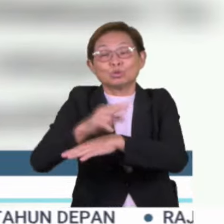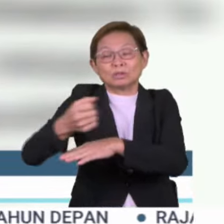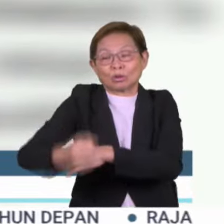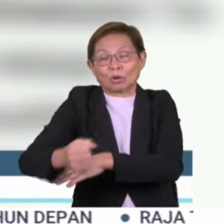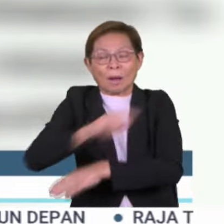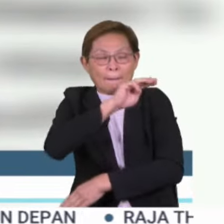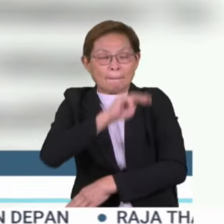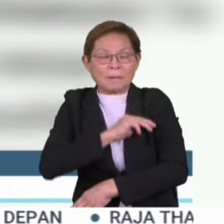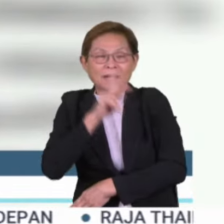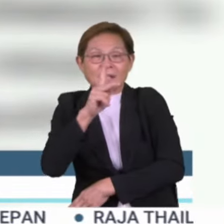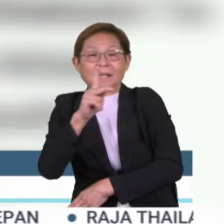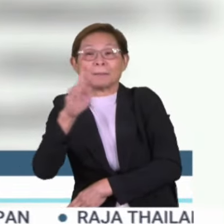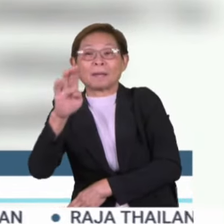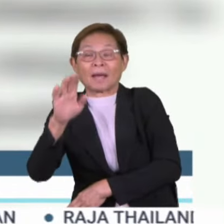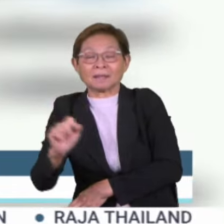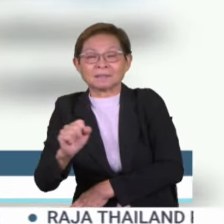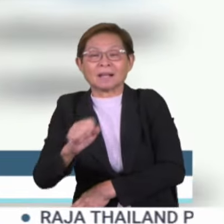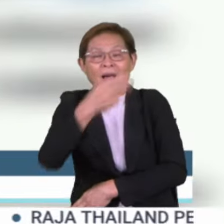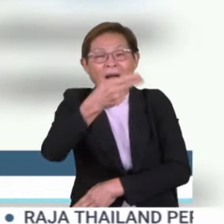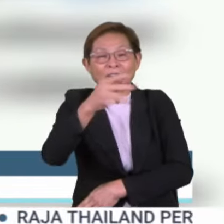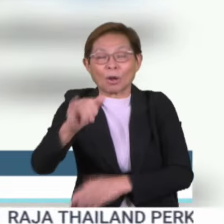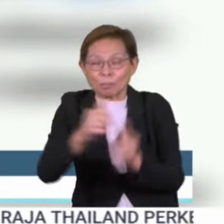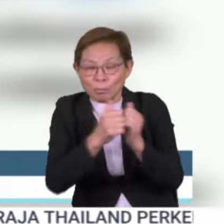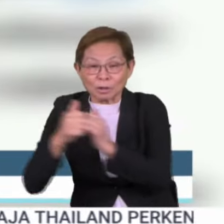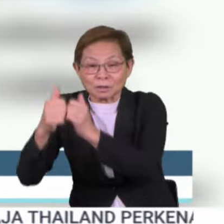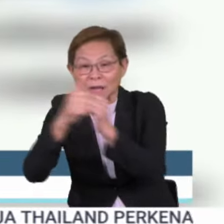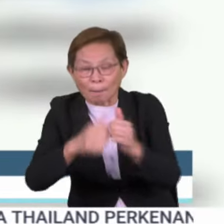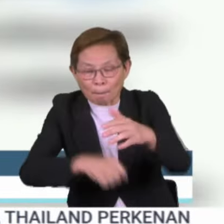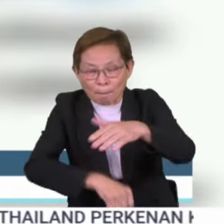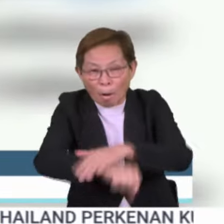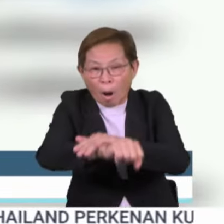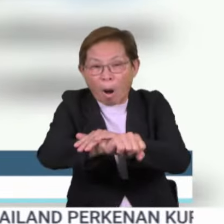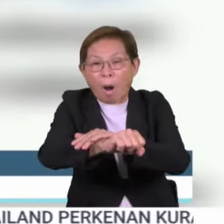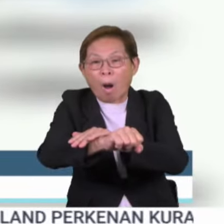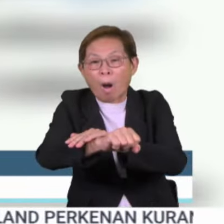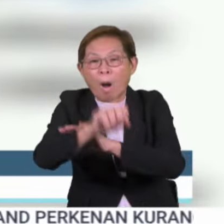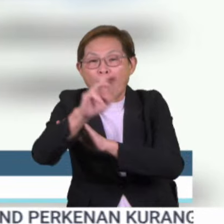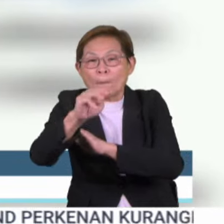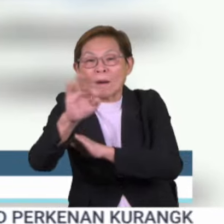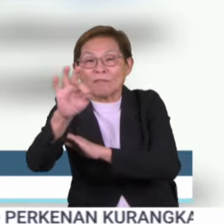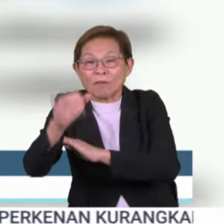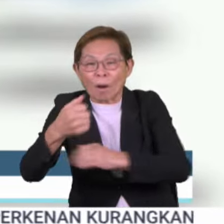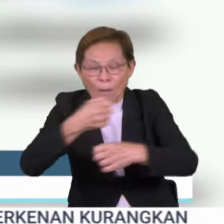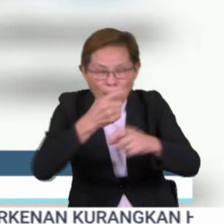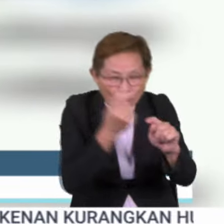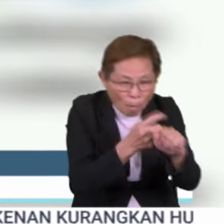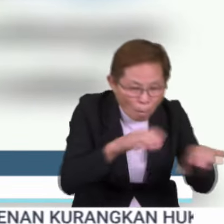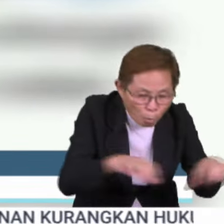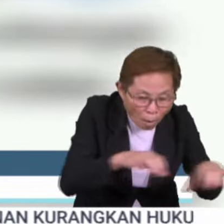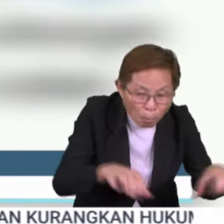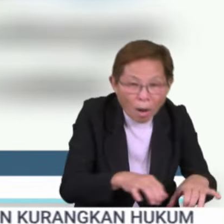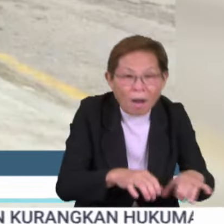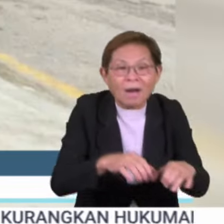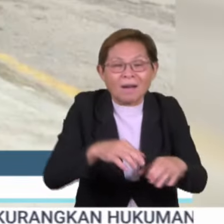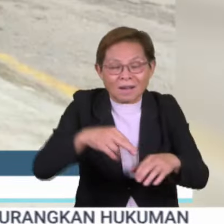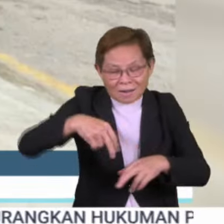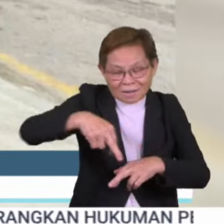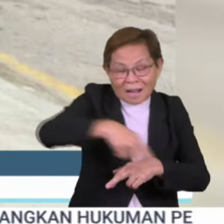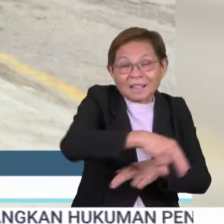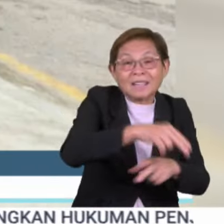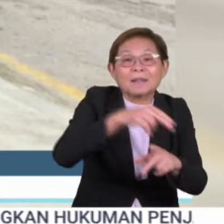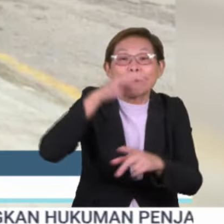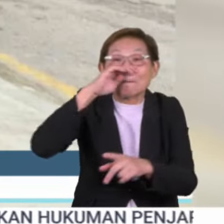menteri beliau dan Soekarno diiringi oleh Persatuan bola sepak orang gedung Malaysia mafa melihat Presiden pemilihan jenis kaki palsu berkenaan